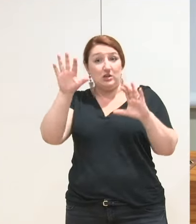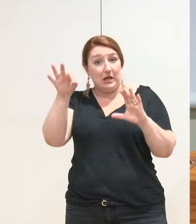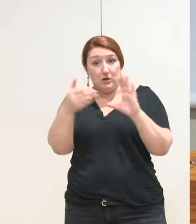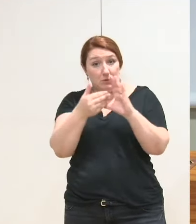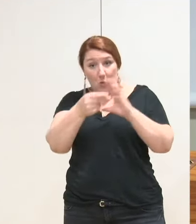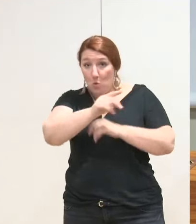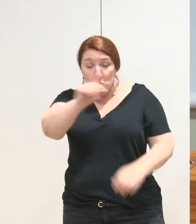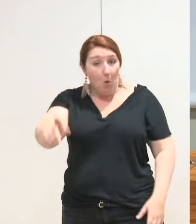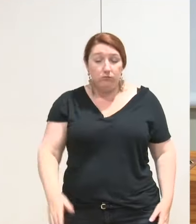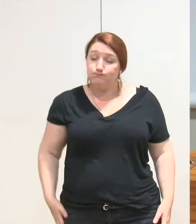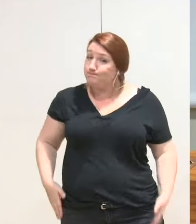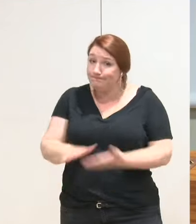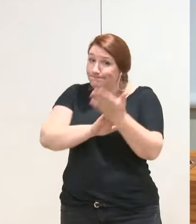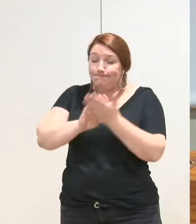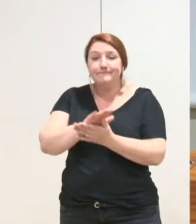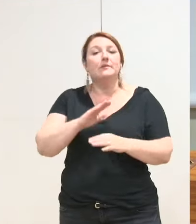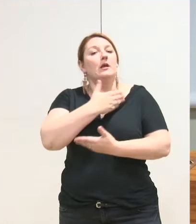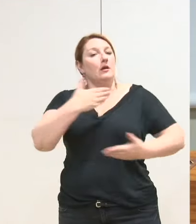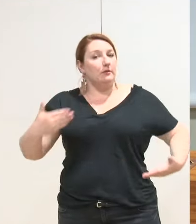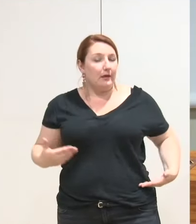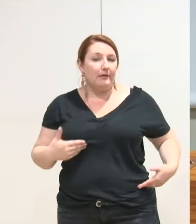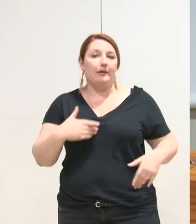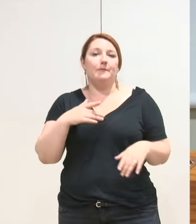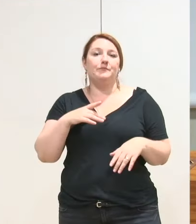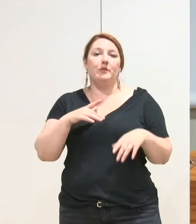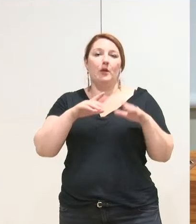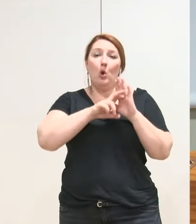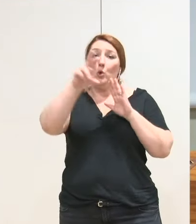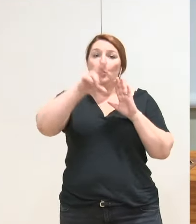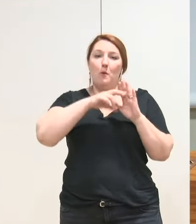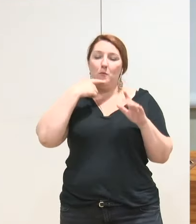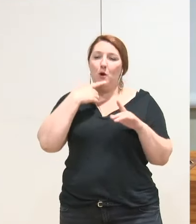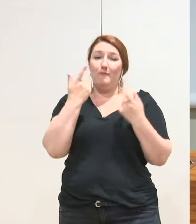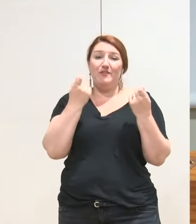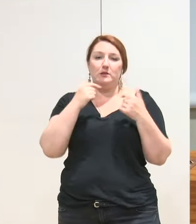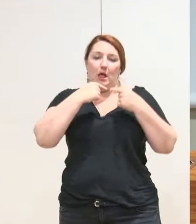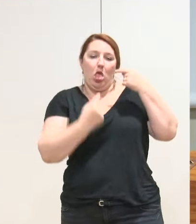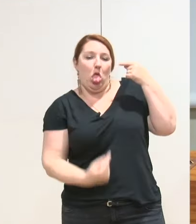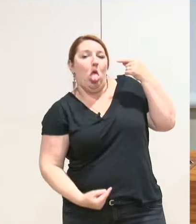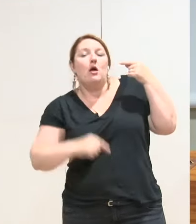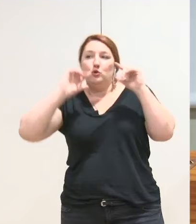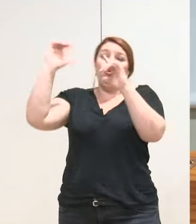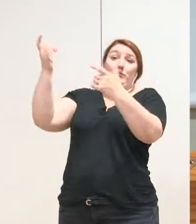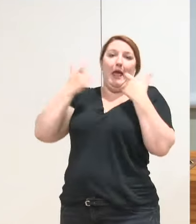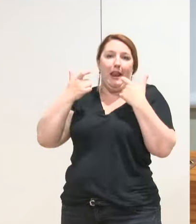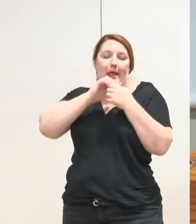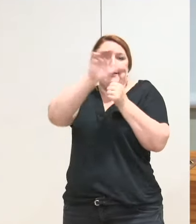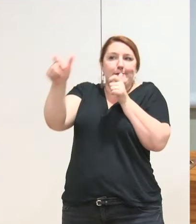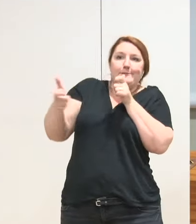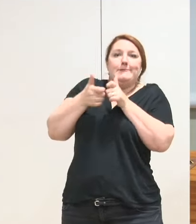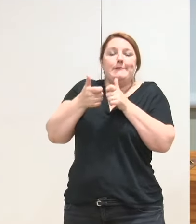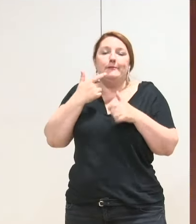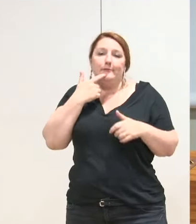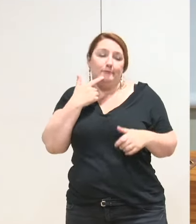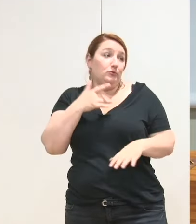finis en disant que la question de la mise sous tutelle a été évoquée et justement c'est ce que nous ne voulons pas d'où notre